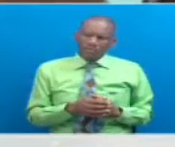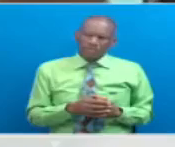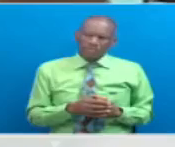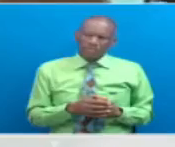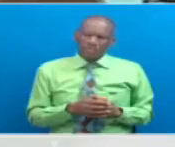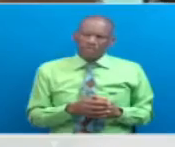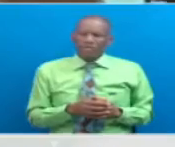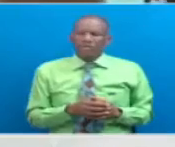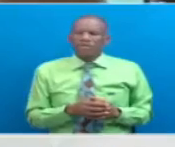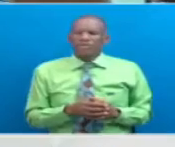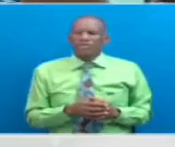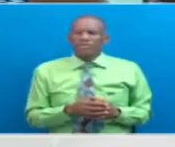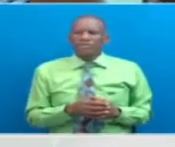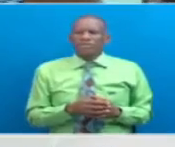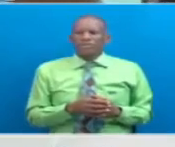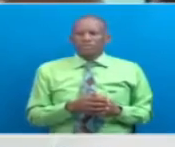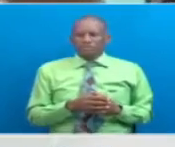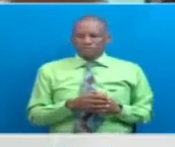ya ng'ombe.